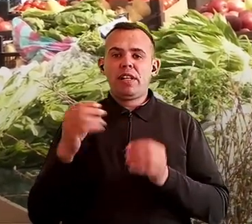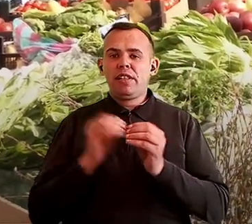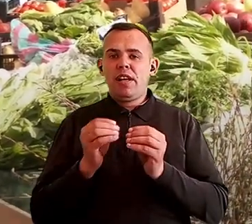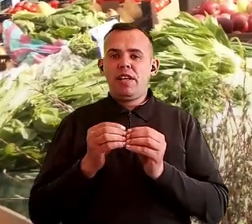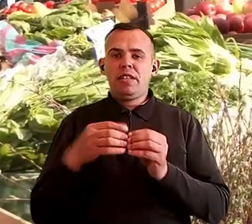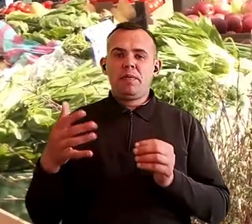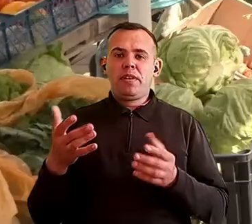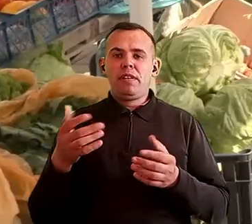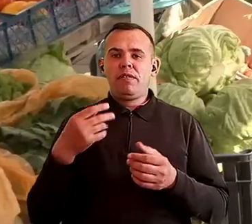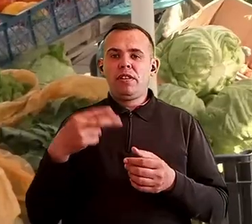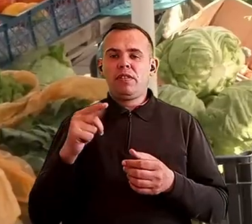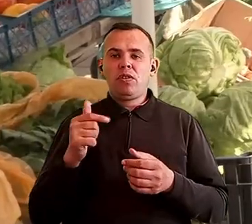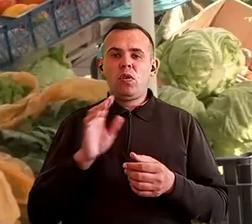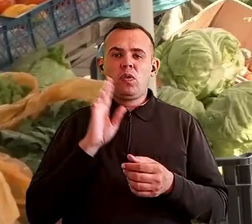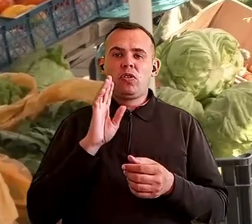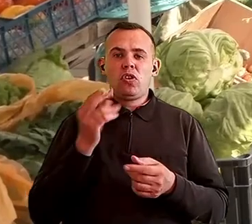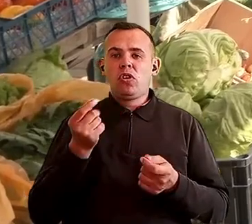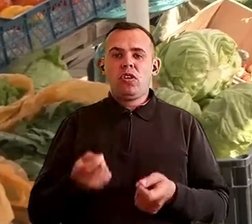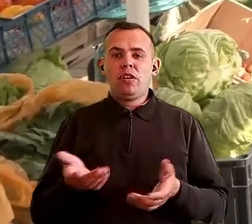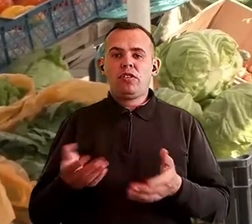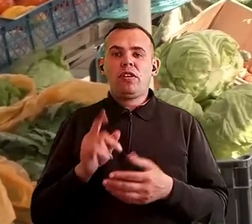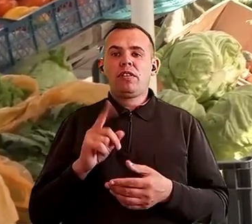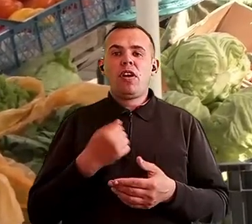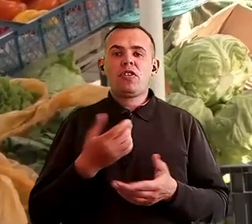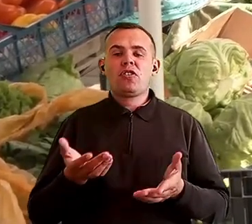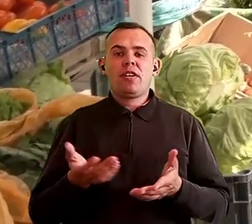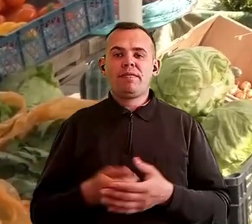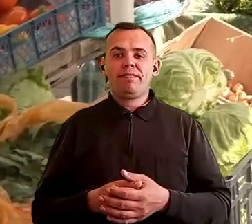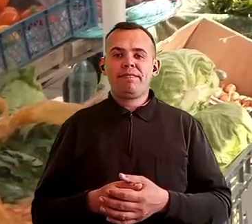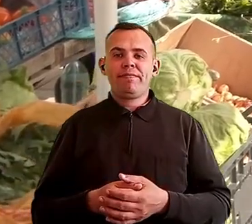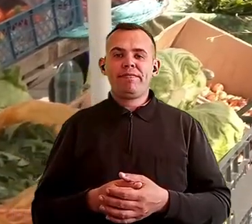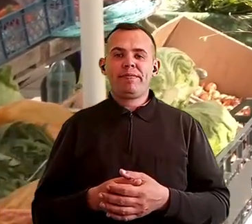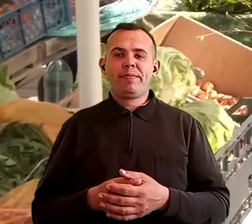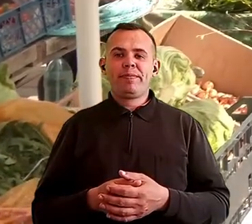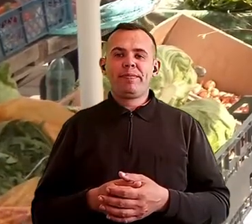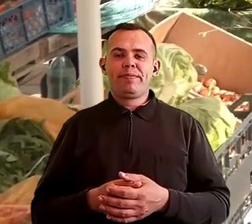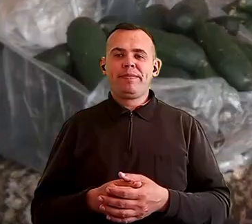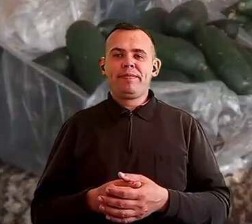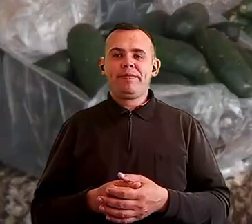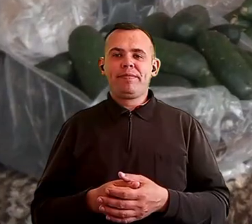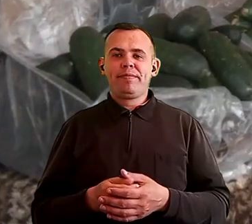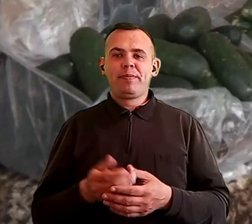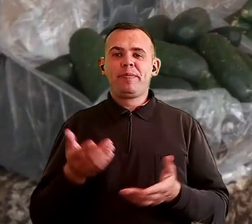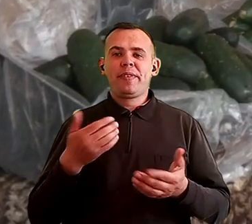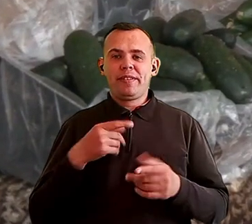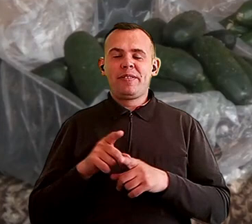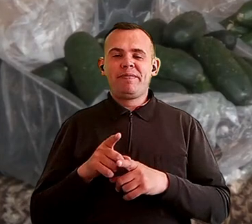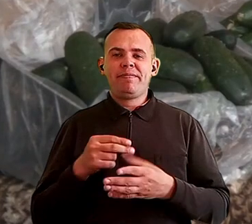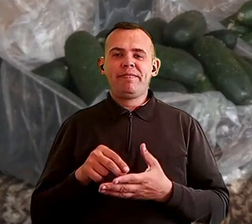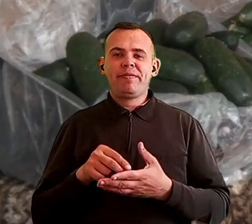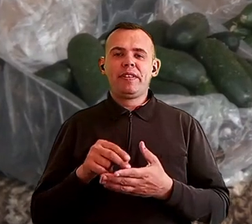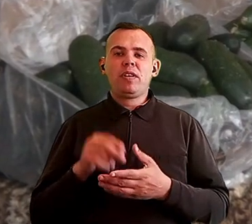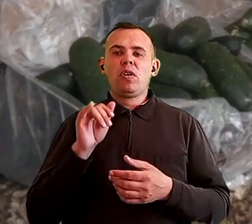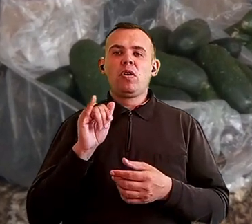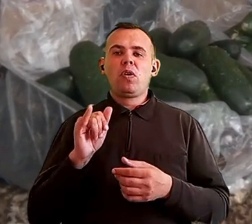гривень було трошки дешевше. Не жалуємося, поки як є. Головне, щоб був мир. У розпал овочевого